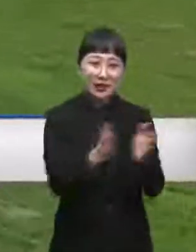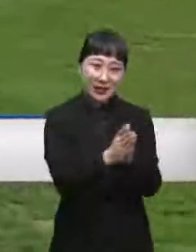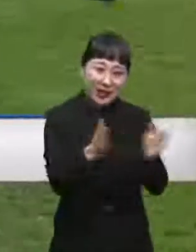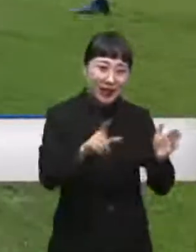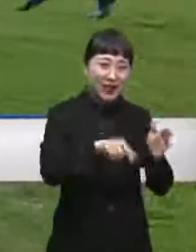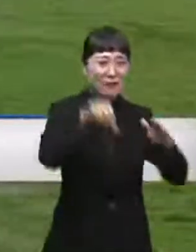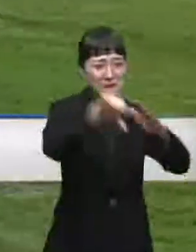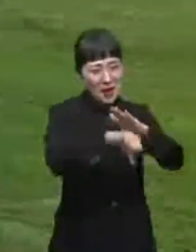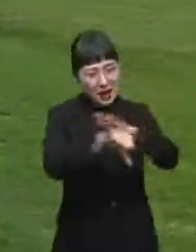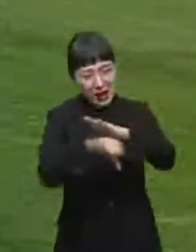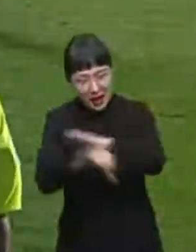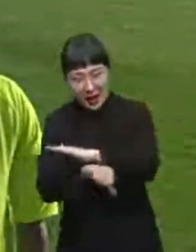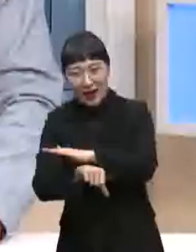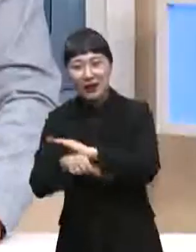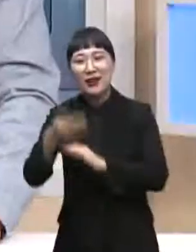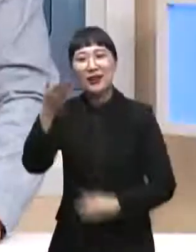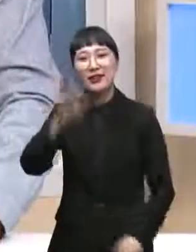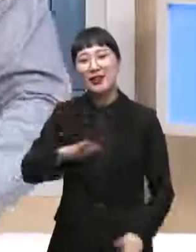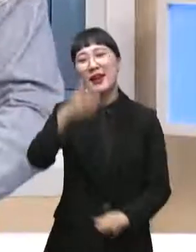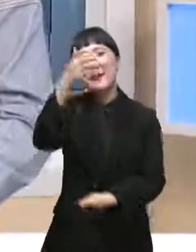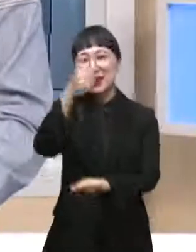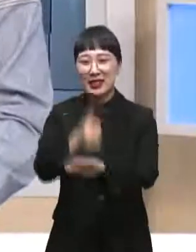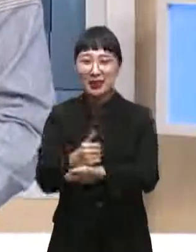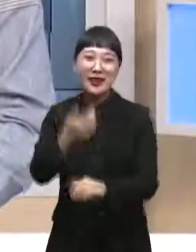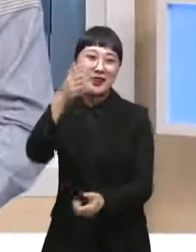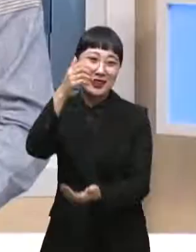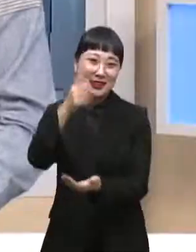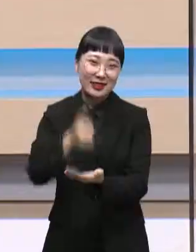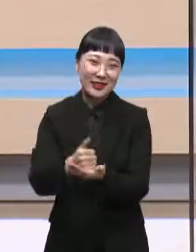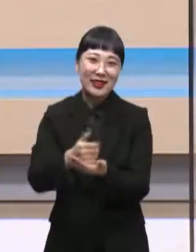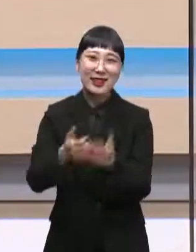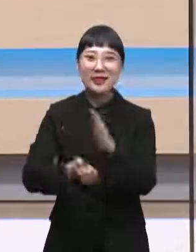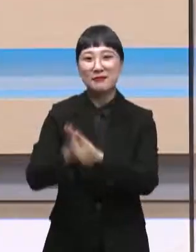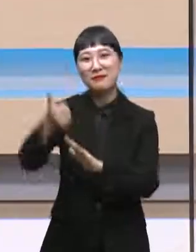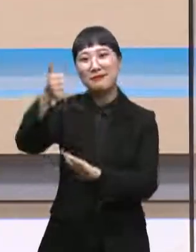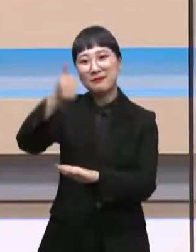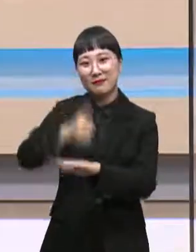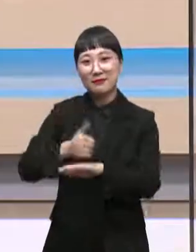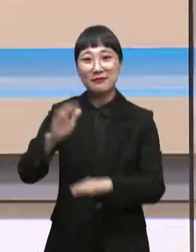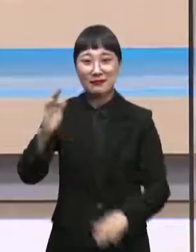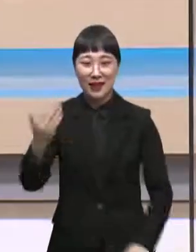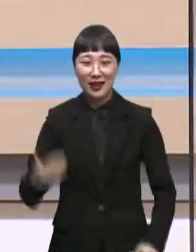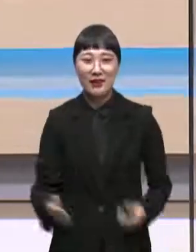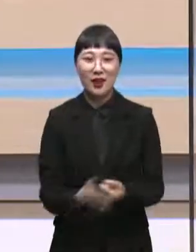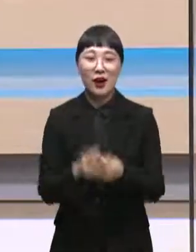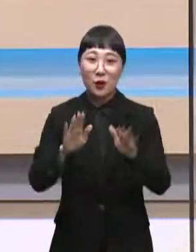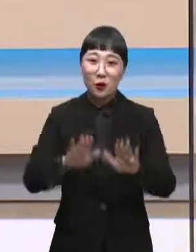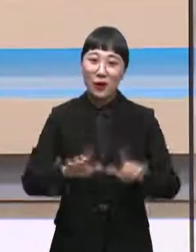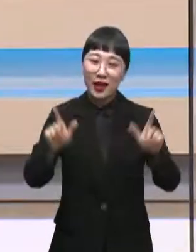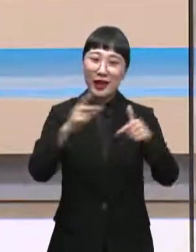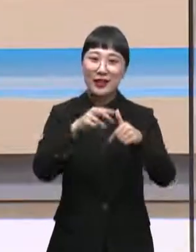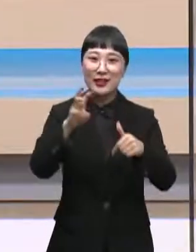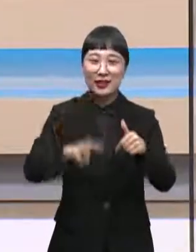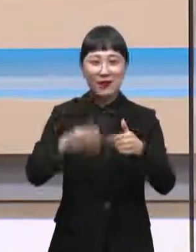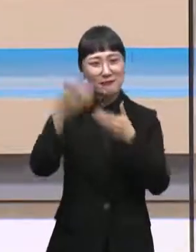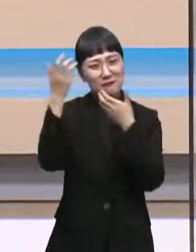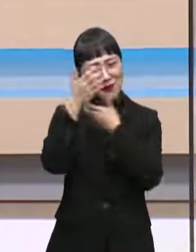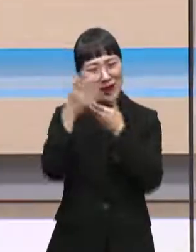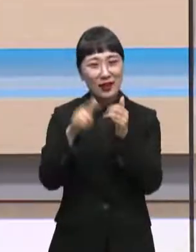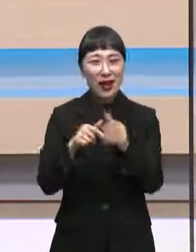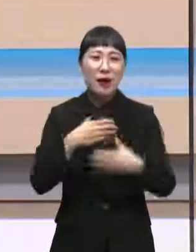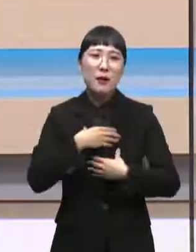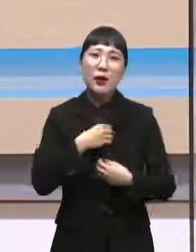강등권 1순위 로 시작했으나 그것은 자유의 나가게 되었습니다 4 올해도 인천 밴 들은 편안하게 경기를 보지 못했지만